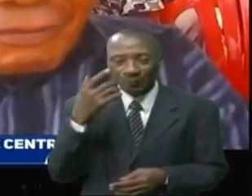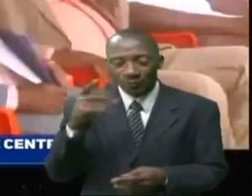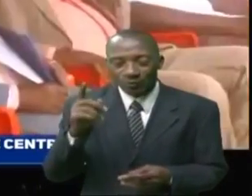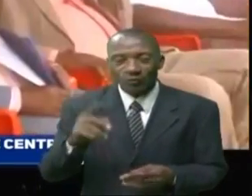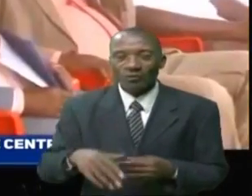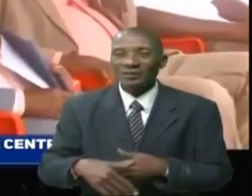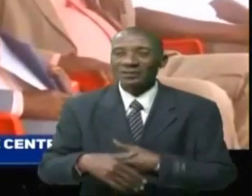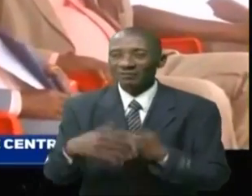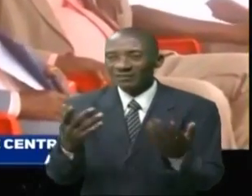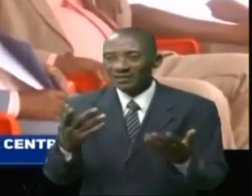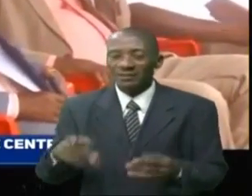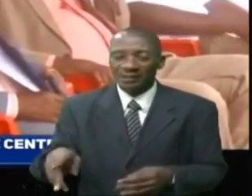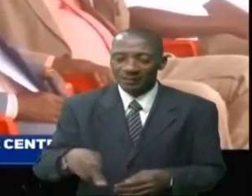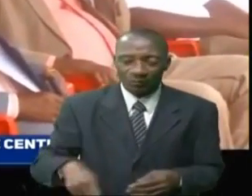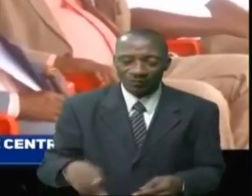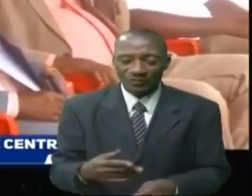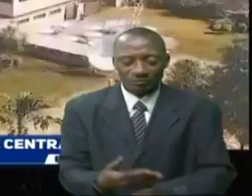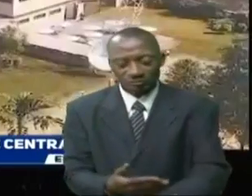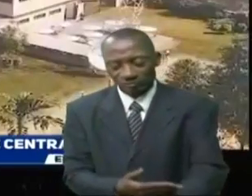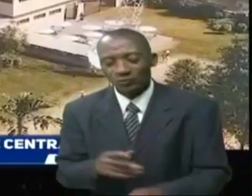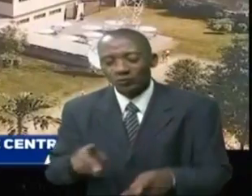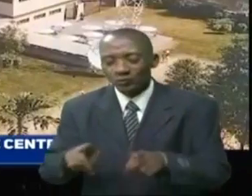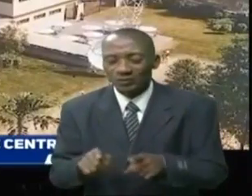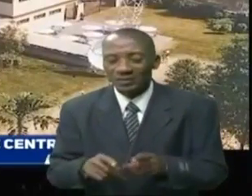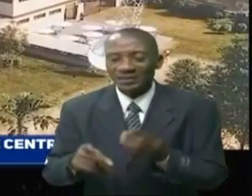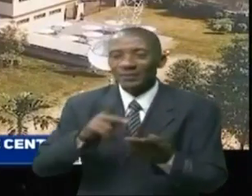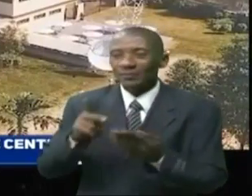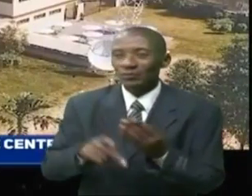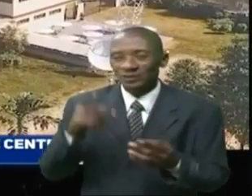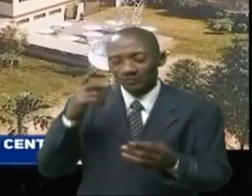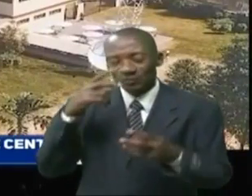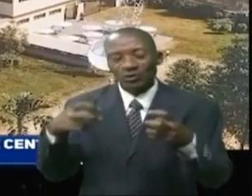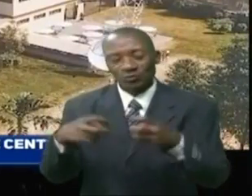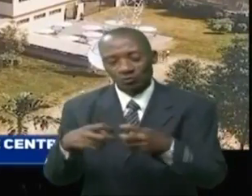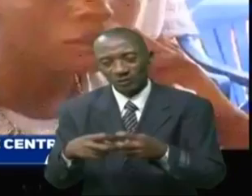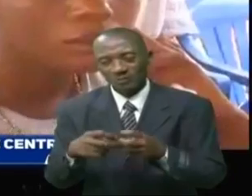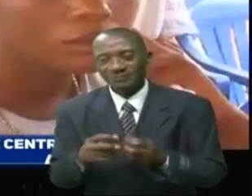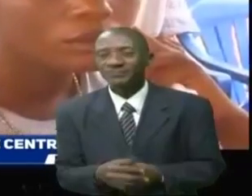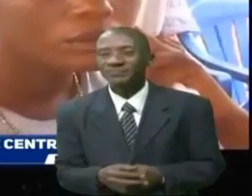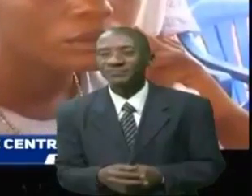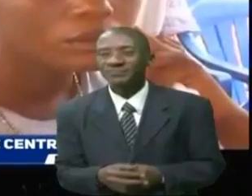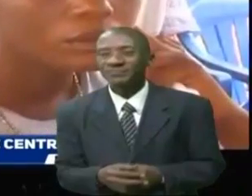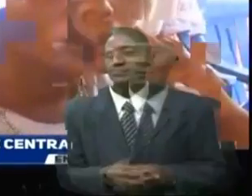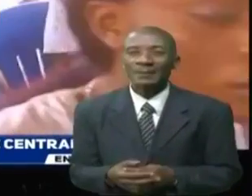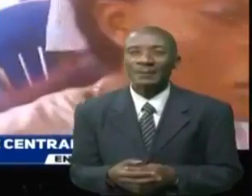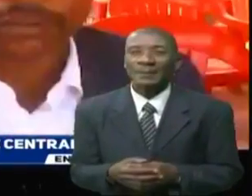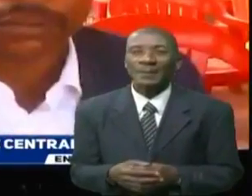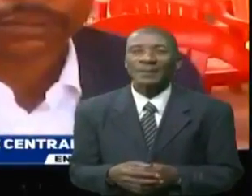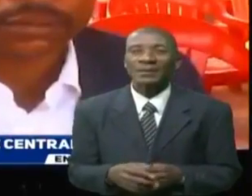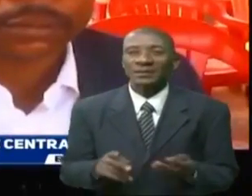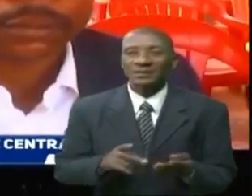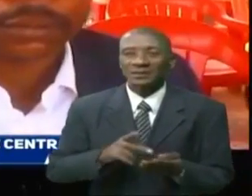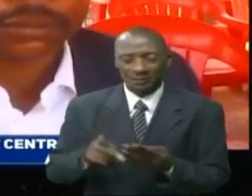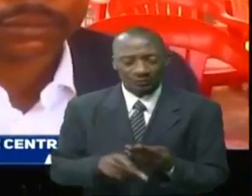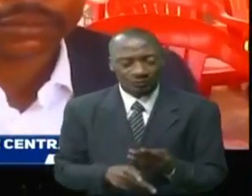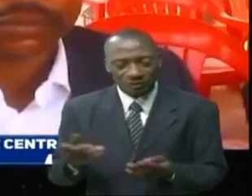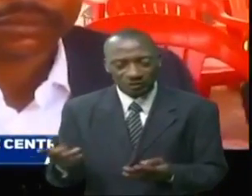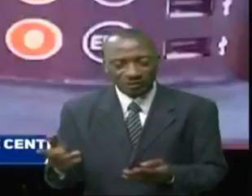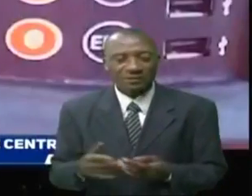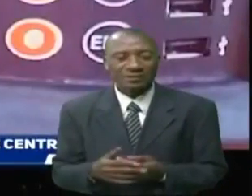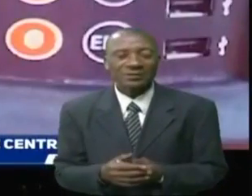le secteur de l'énergie. Ce projet, a-t-elle dit, interviendra dans plusieurs domaines d'activité productive, en